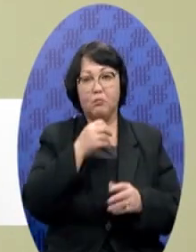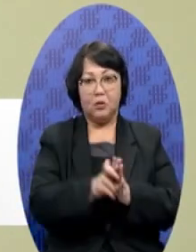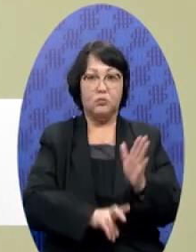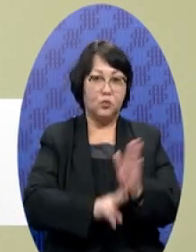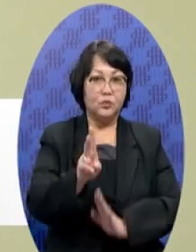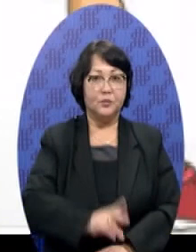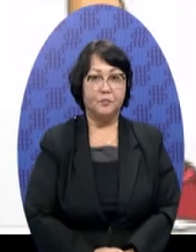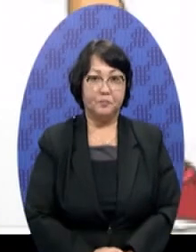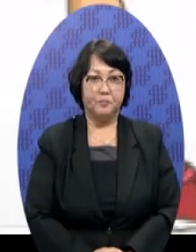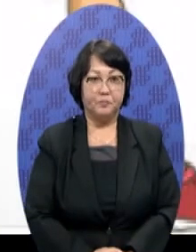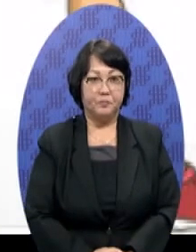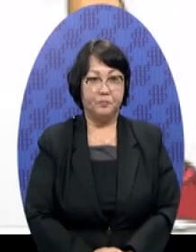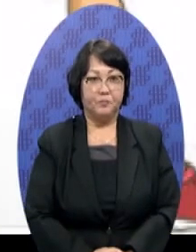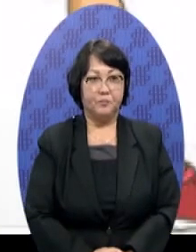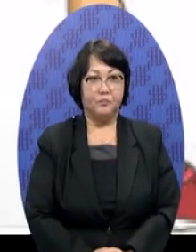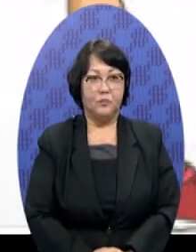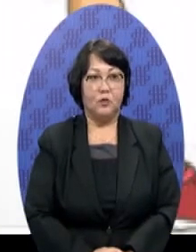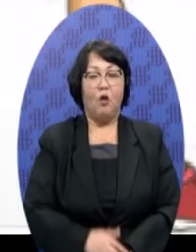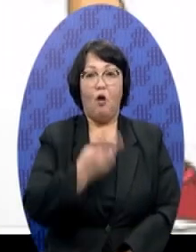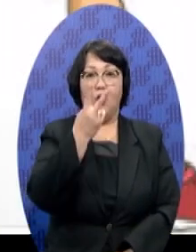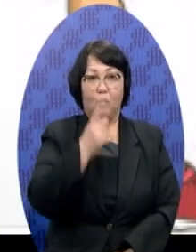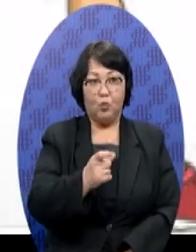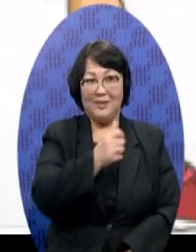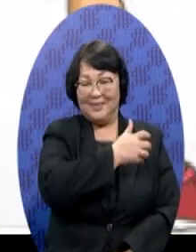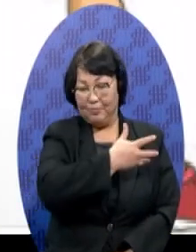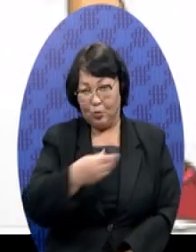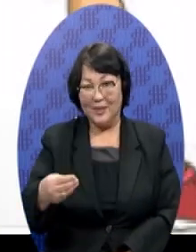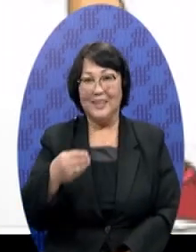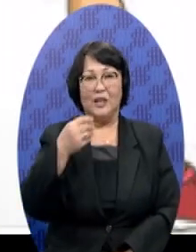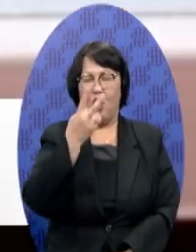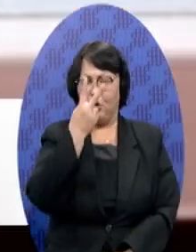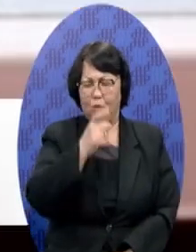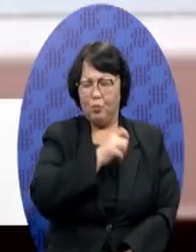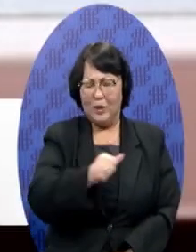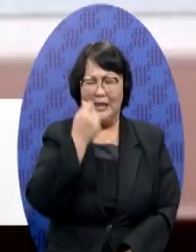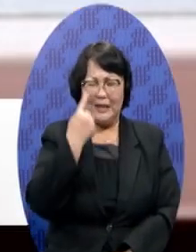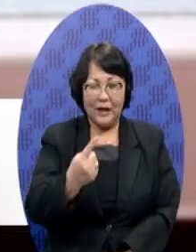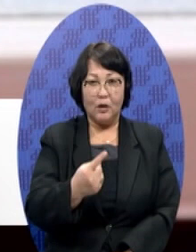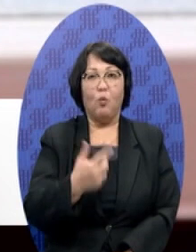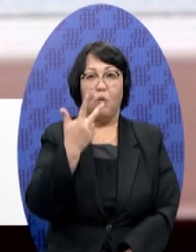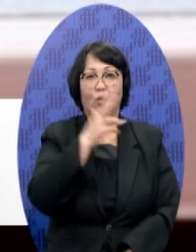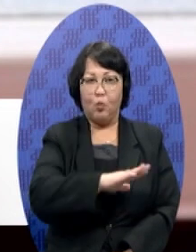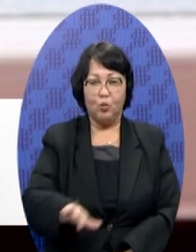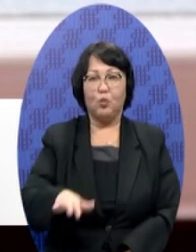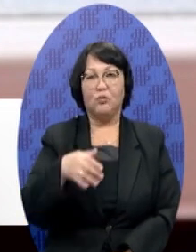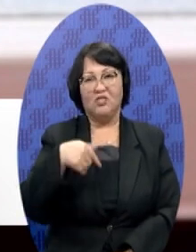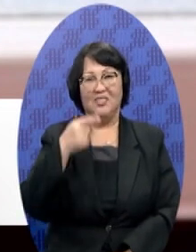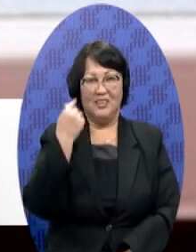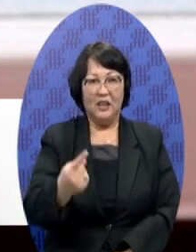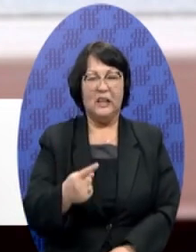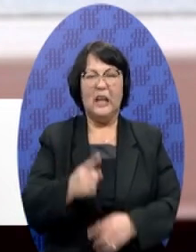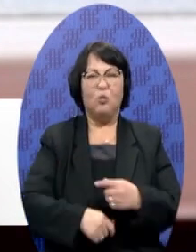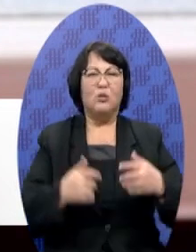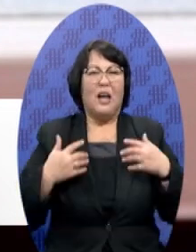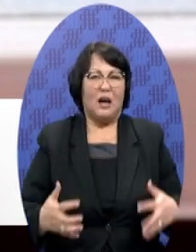тийм хандлагатай байна. Өнөөдөр 2 хүний 1 нь 3 хүүхдийн 1 нь илүүдэл жинтэй гэсэн судалгаа гарсан учраас хүн бүр энэ асуудалд анхаарах хэрэгтэй